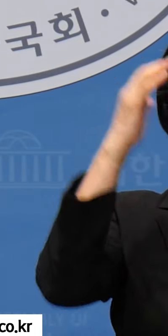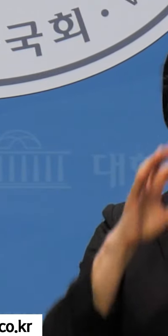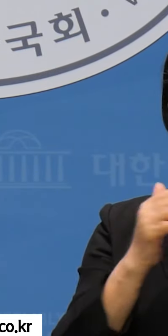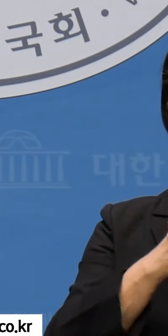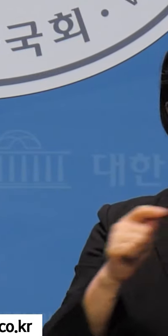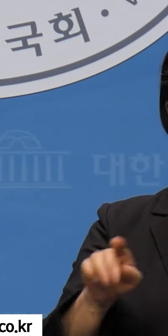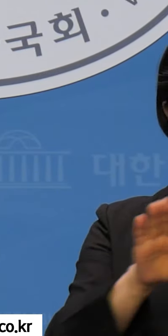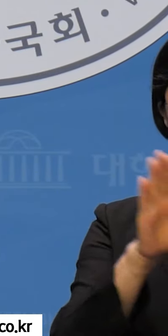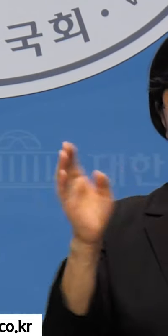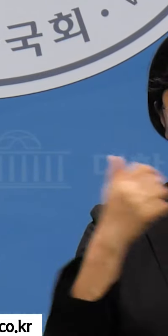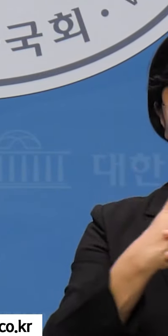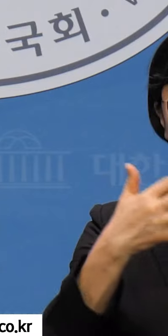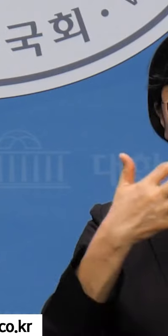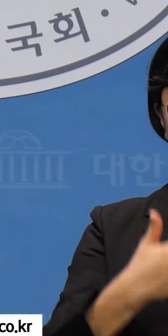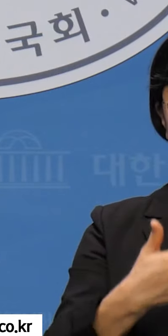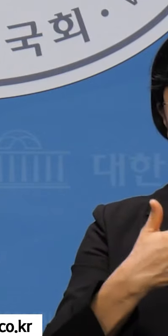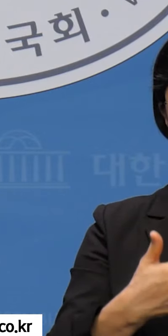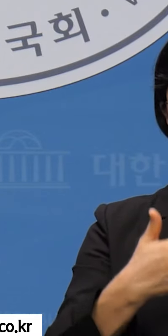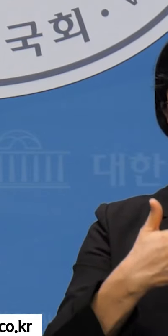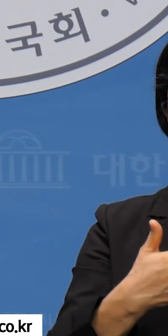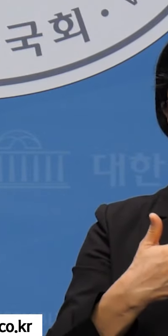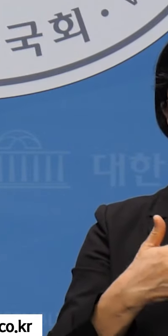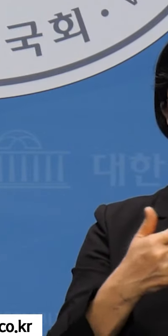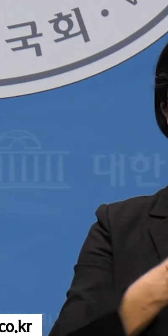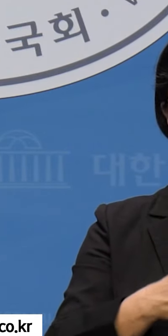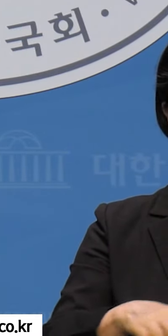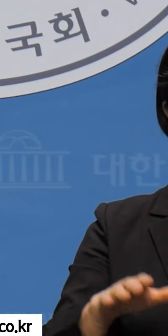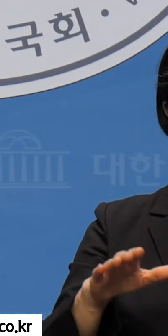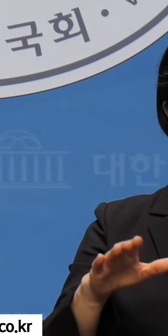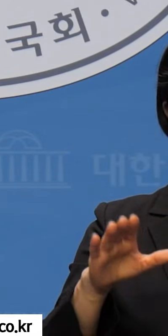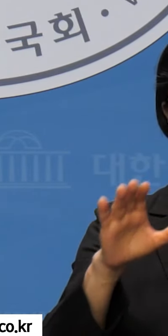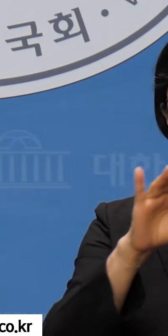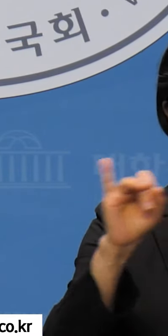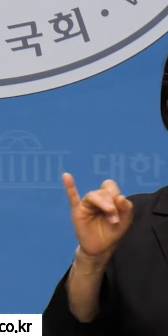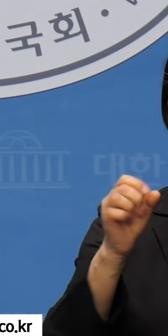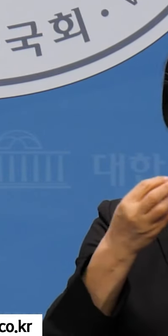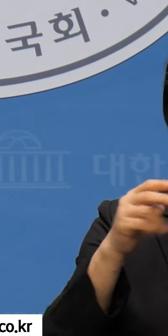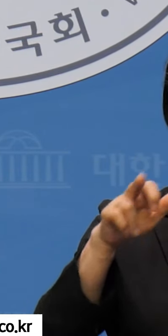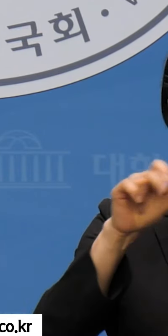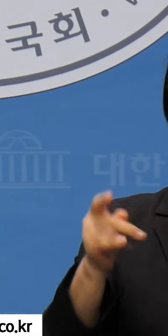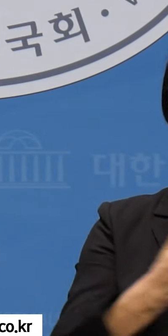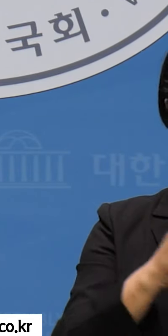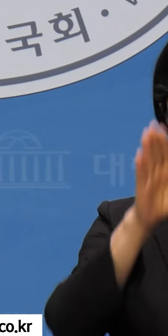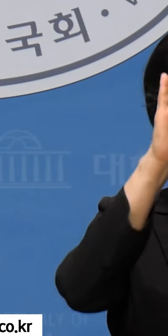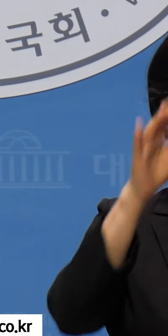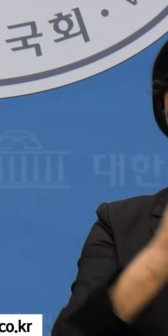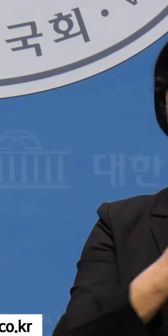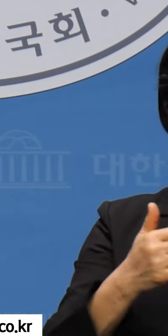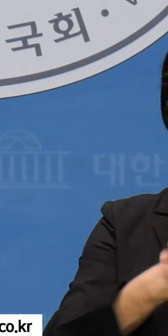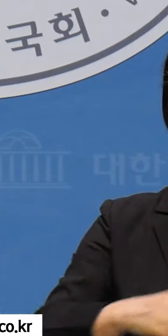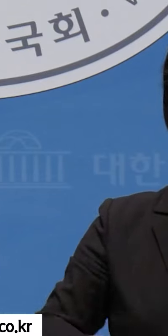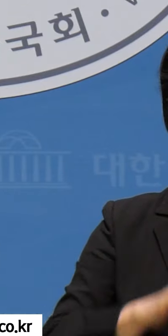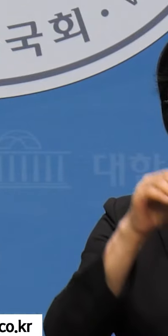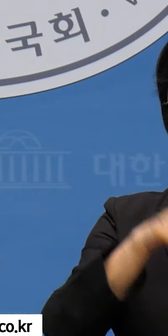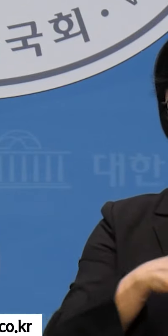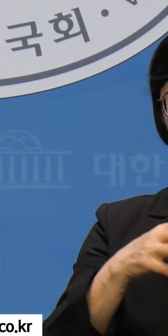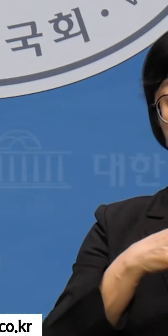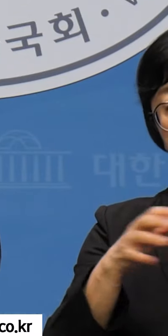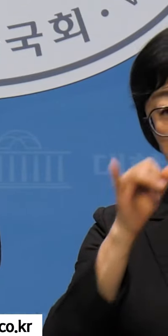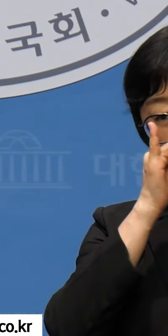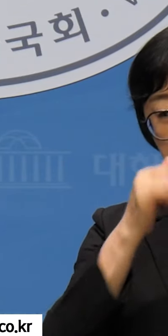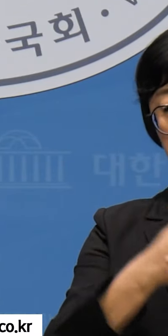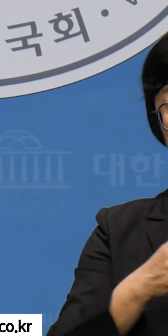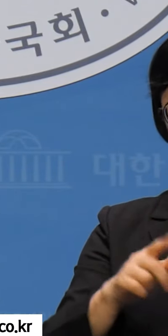한국산 개표기 키르기스탄, 이라크, 콩고 등 각국에서 부정선거의 도구로